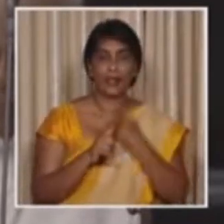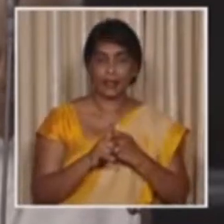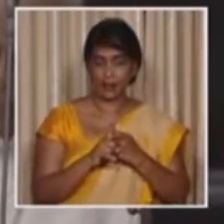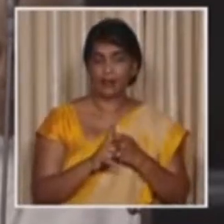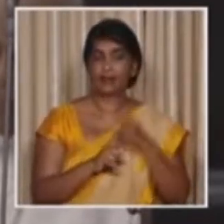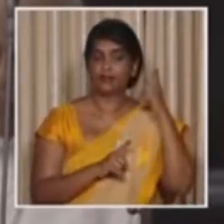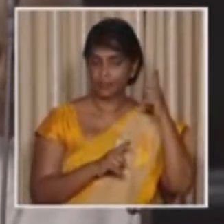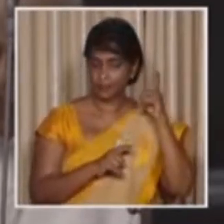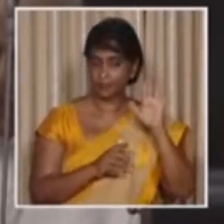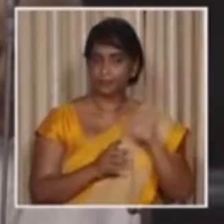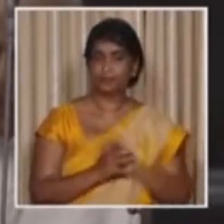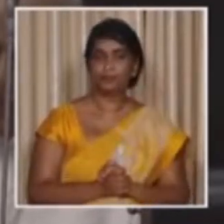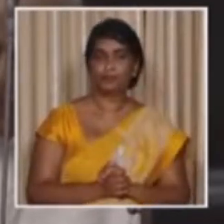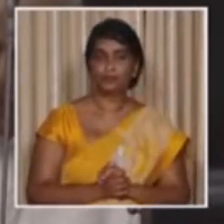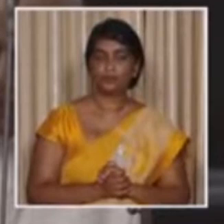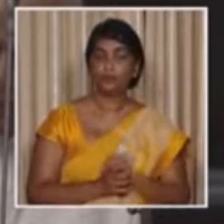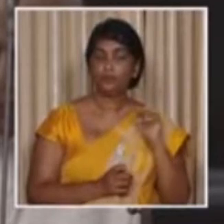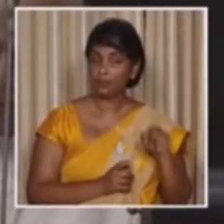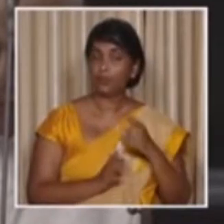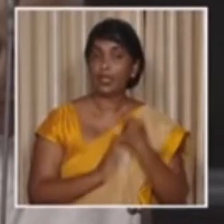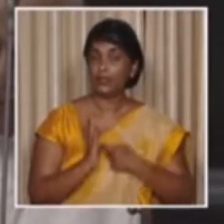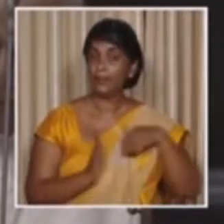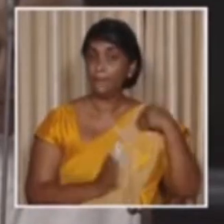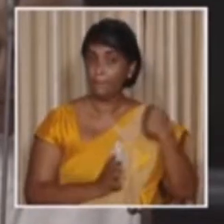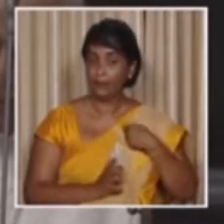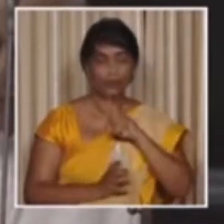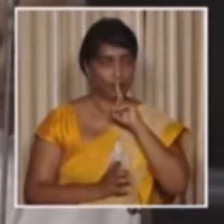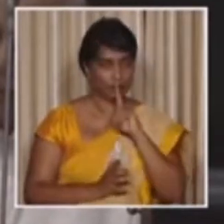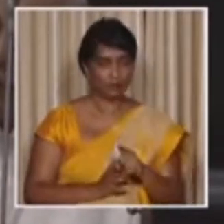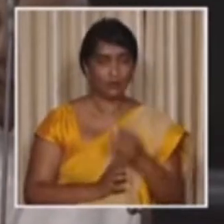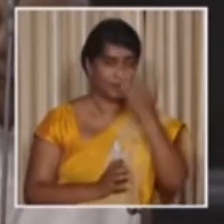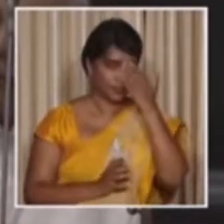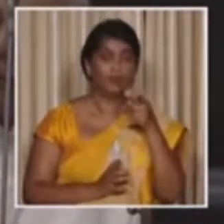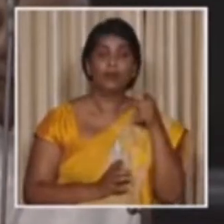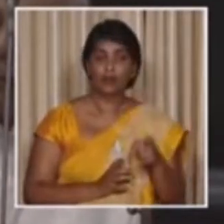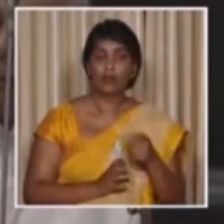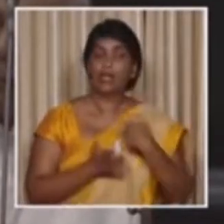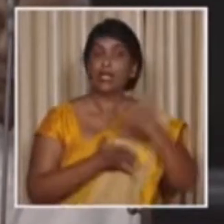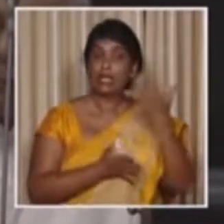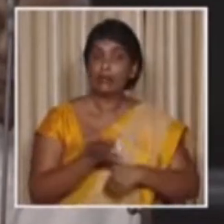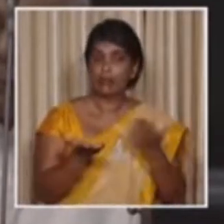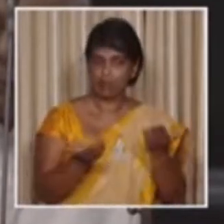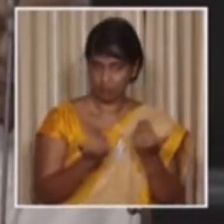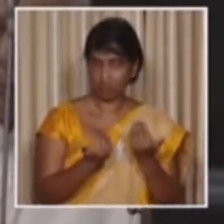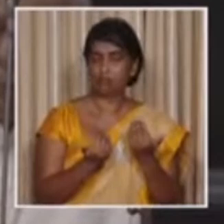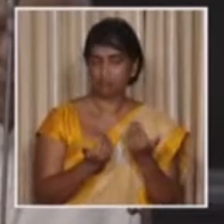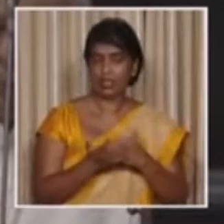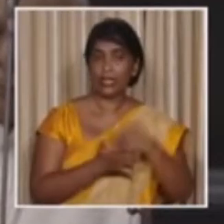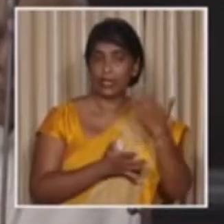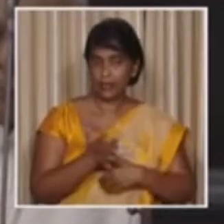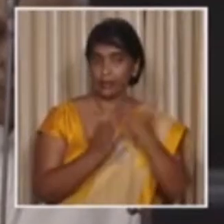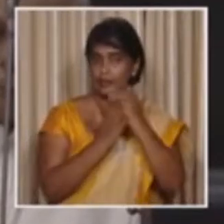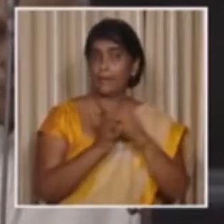හිටියේ. ඒ පාර නීතිපතිතුමා ඇහුවා කරුණාකරලා මේකේ වාර්තා ටික දෙන්න. Get me the notes and the minutes